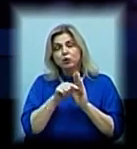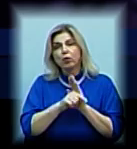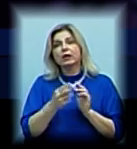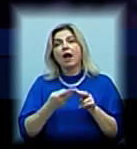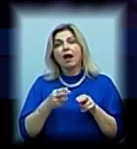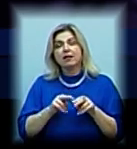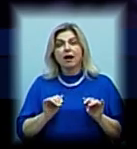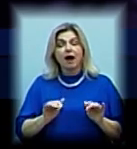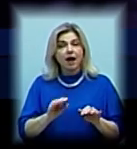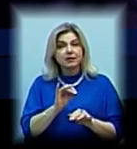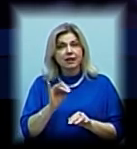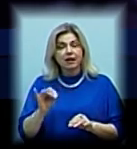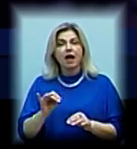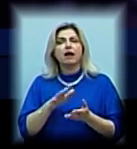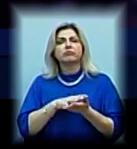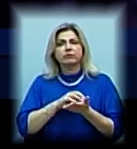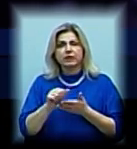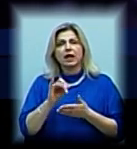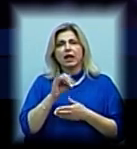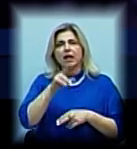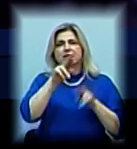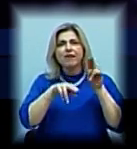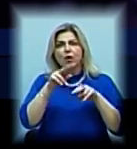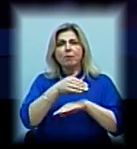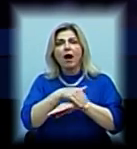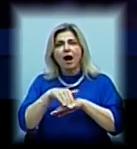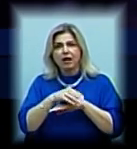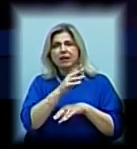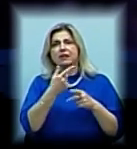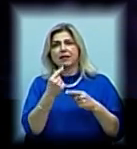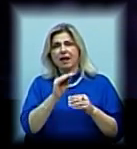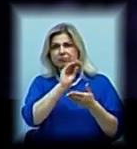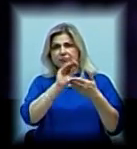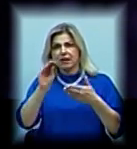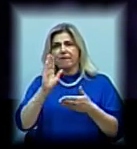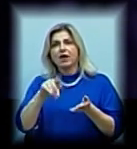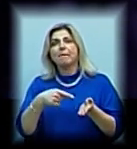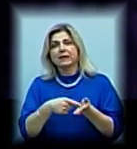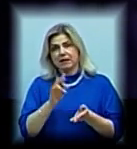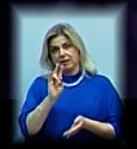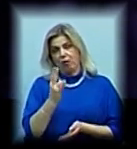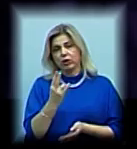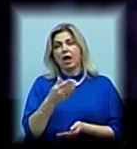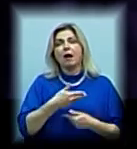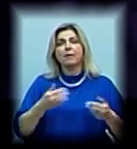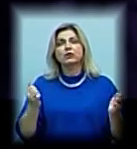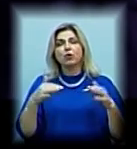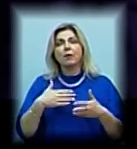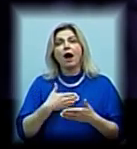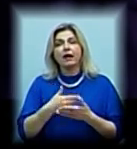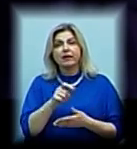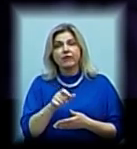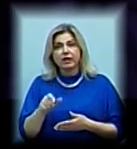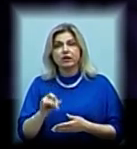Суть цієї акції – це знищення і зафарбовування адрес, які поширюють наркотичні засоби в місті Миколаїв. Ми зібрали активістів,